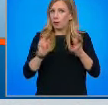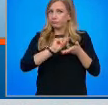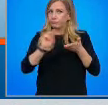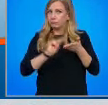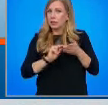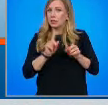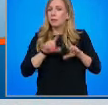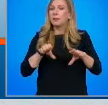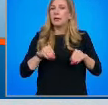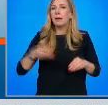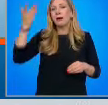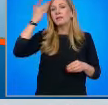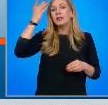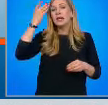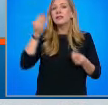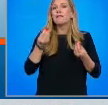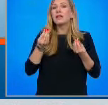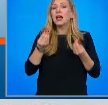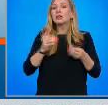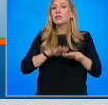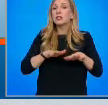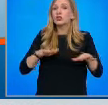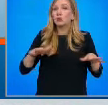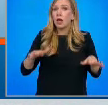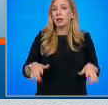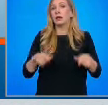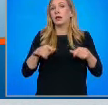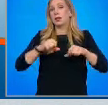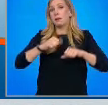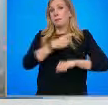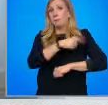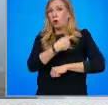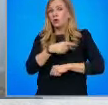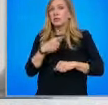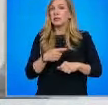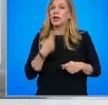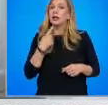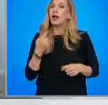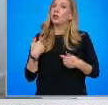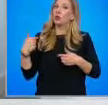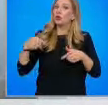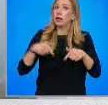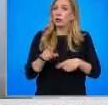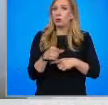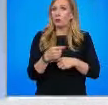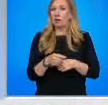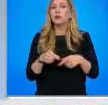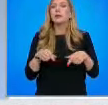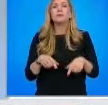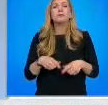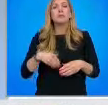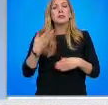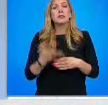приемат вината за финансовото състояние на болницата да бъде вменена на досегашния управител. А до тази ситуация се стигна след данните